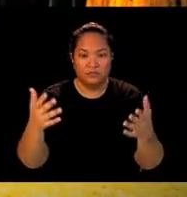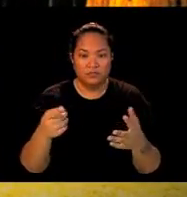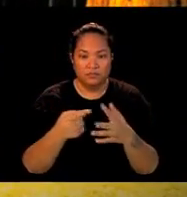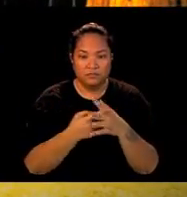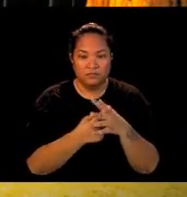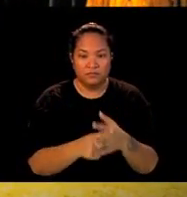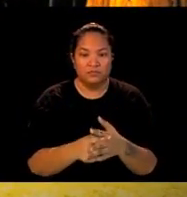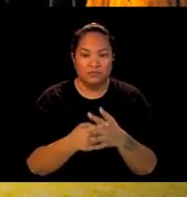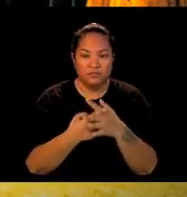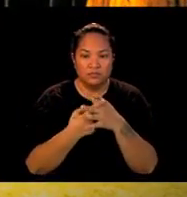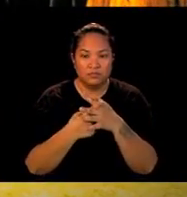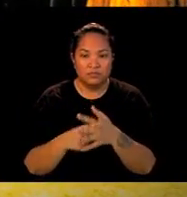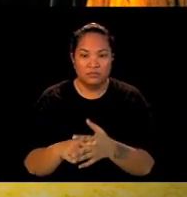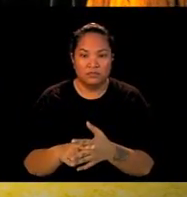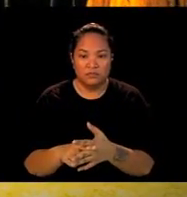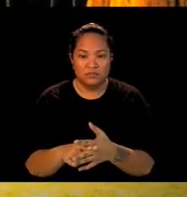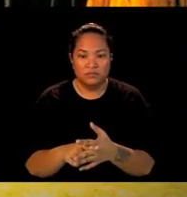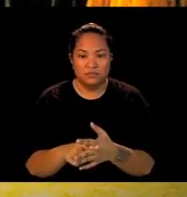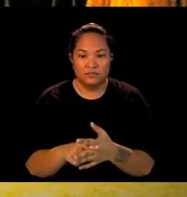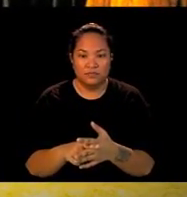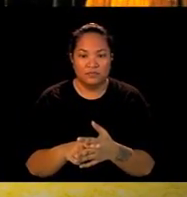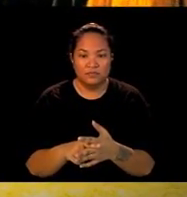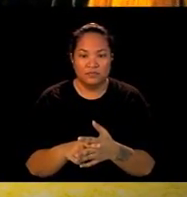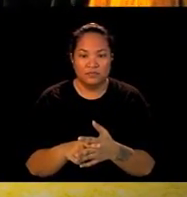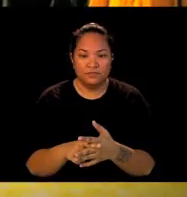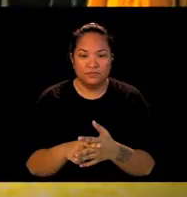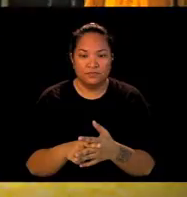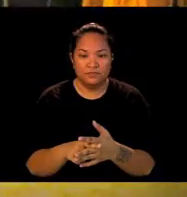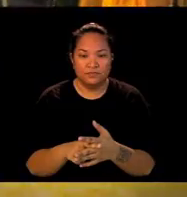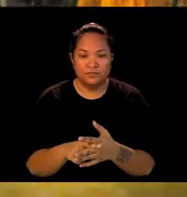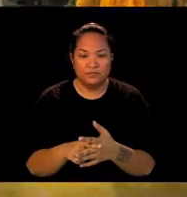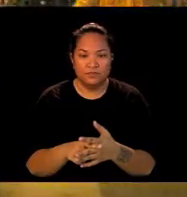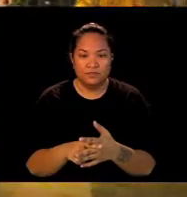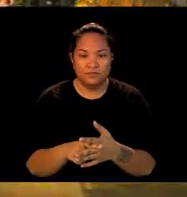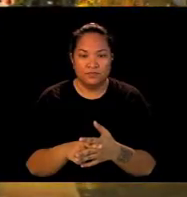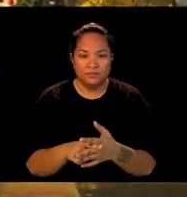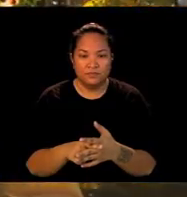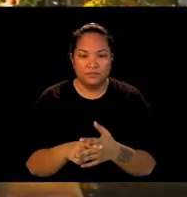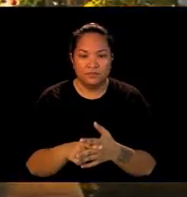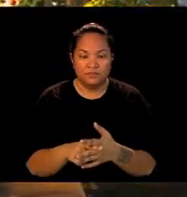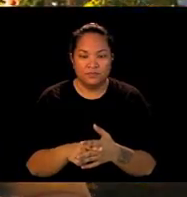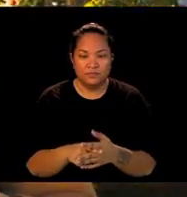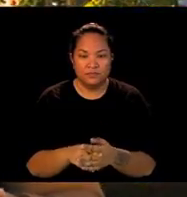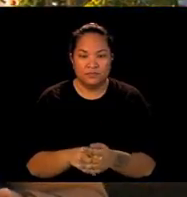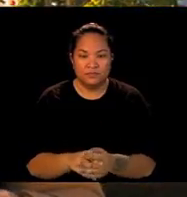Gitini, tu